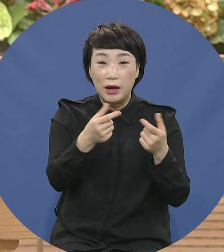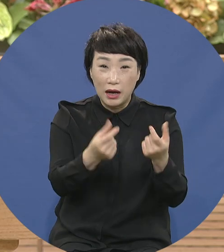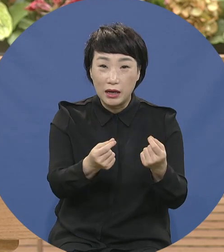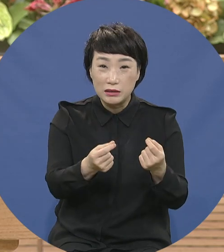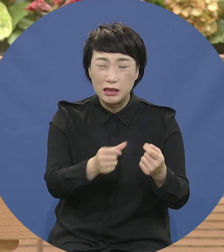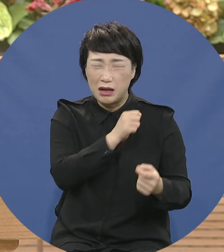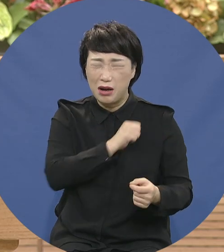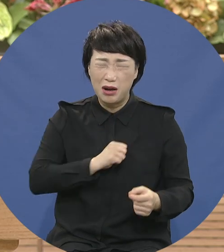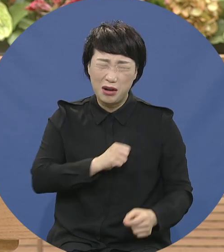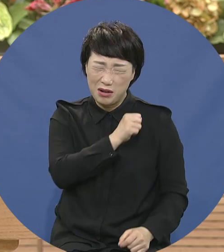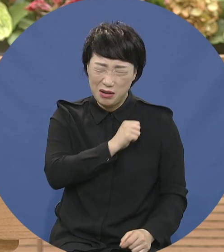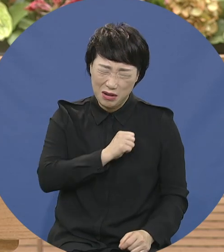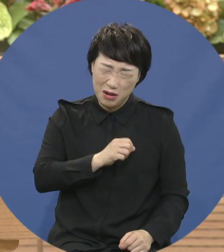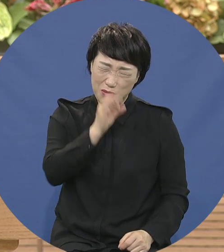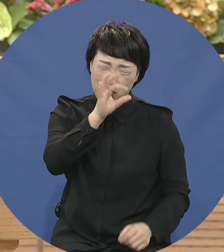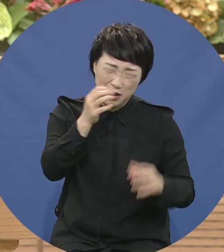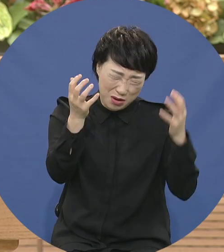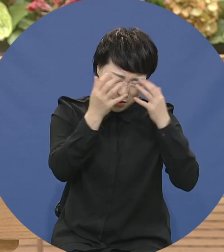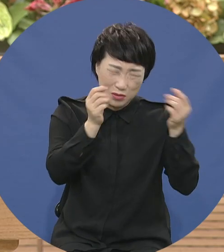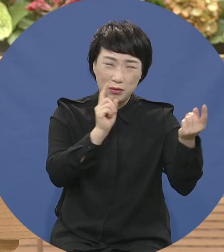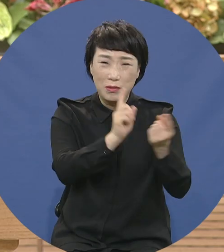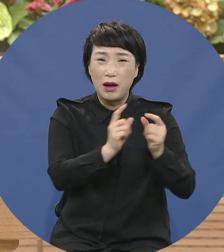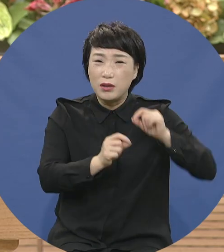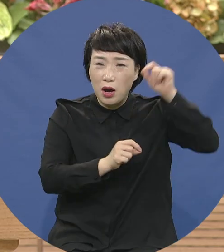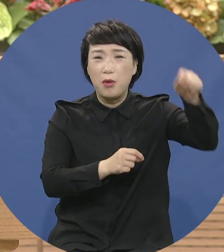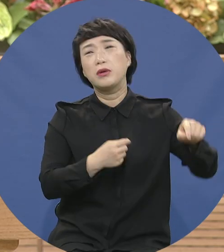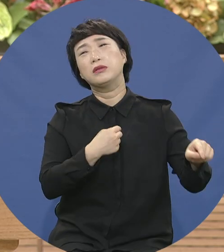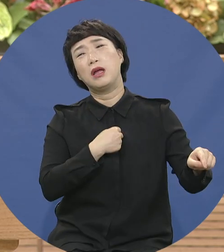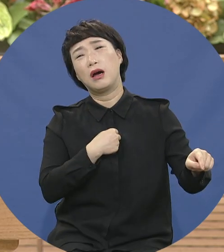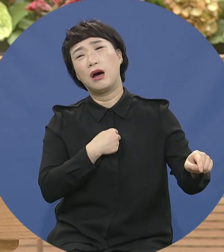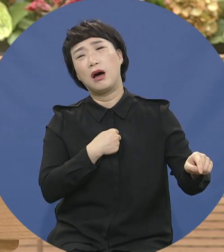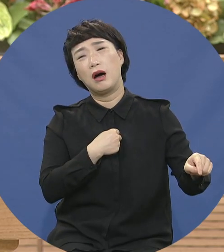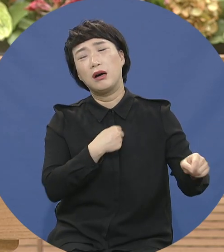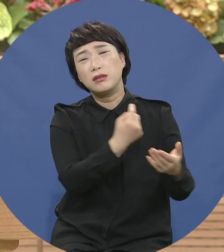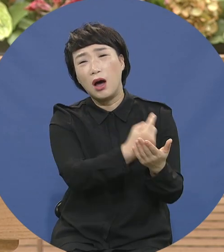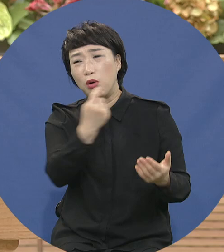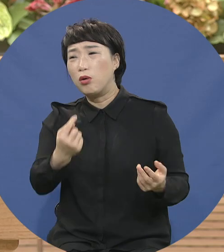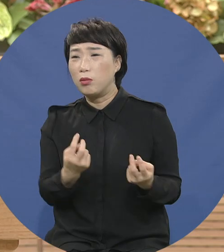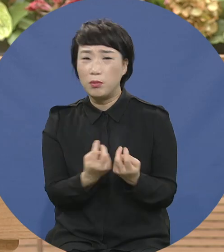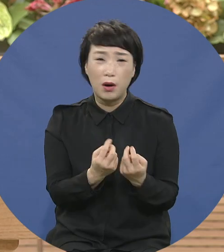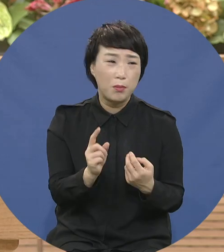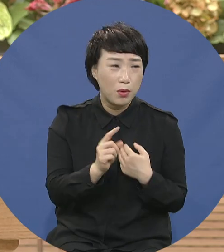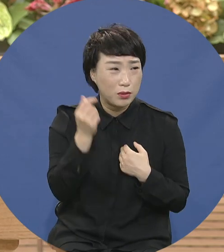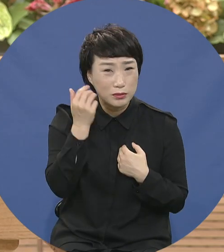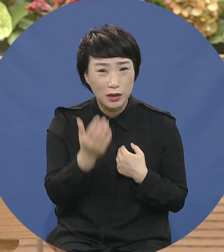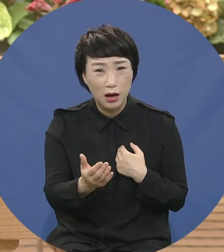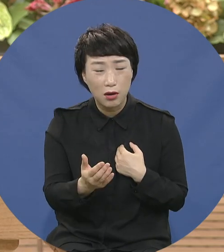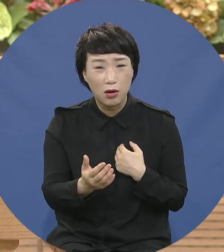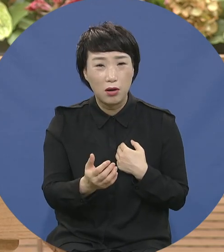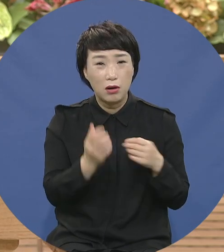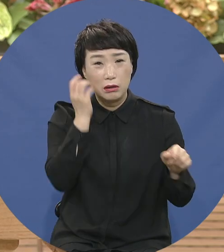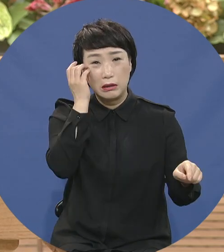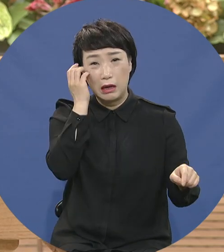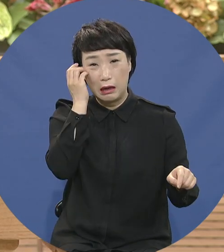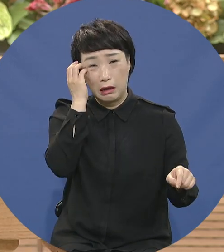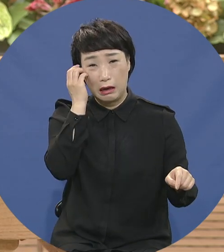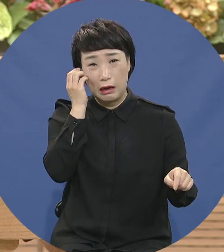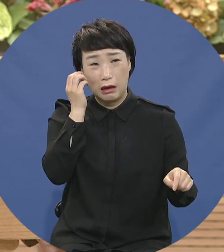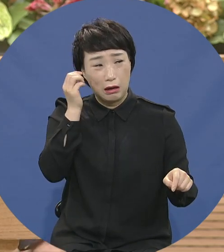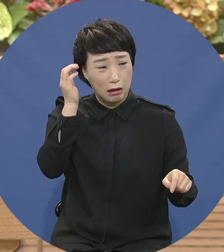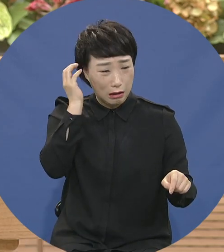그렇게 견딜 수 없는 고통을 어떻게 벗어날 수 있느냐 고민한 적이